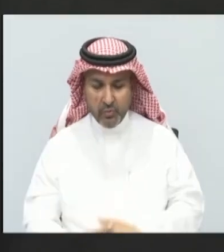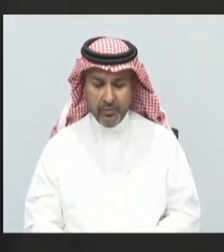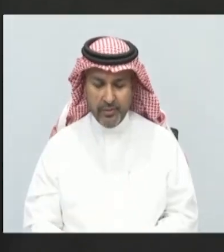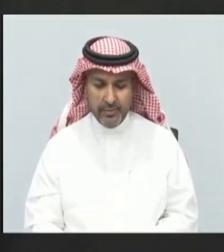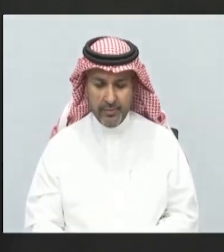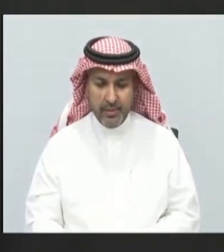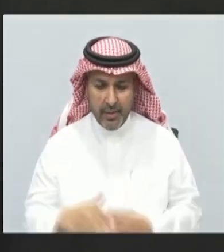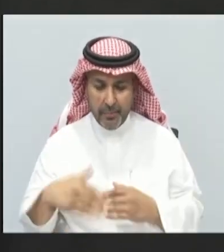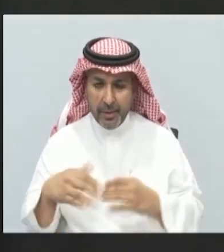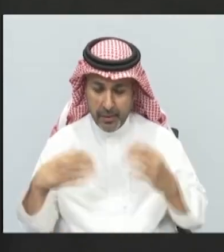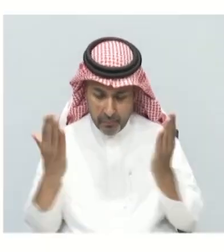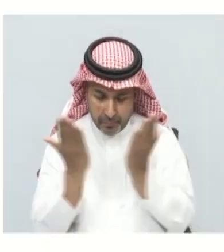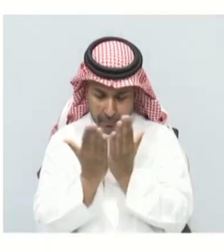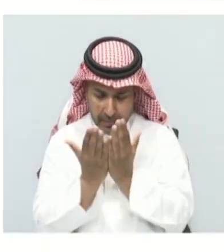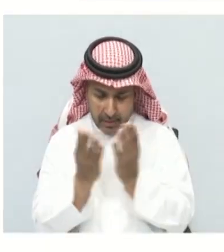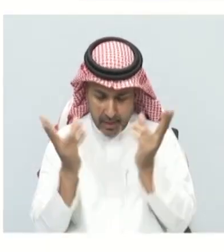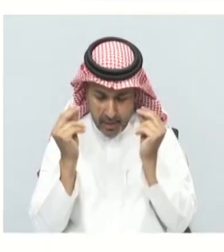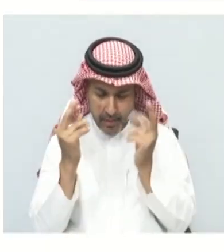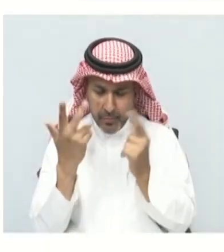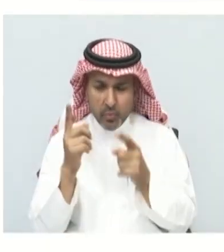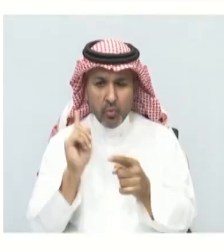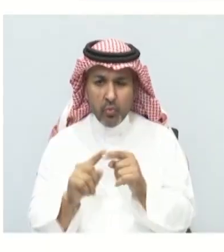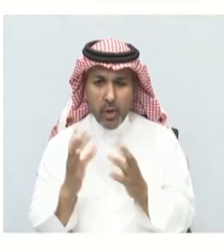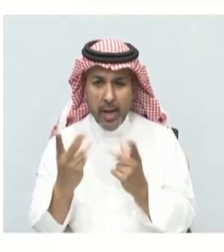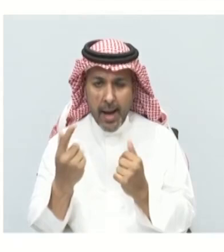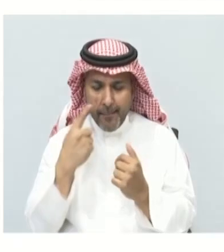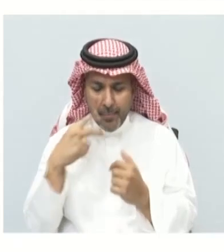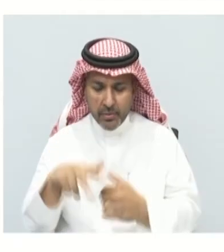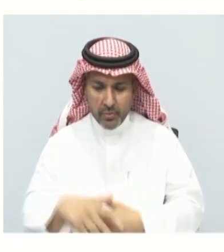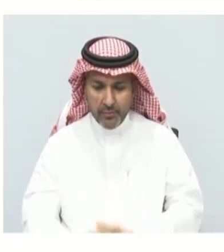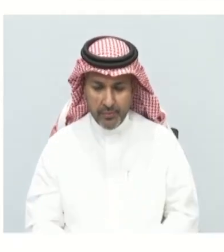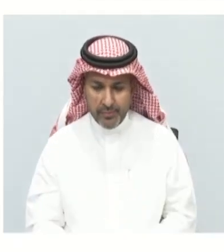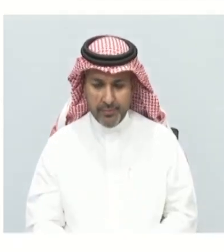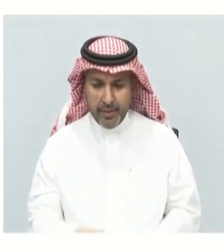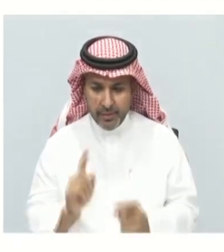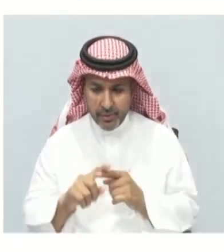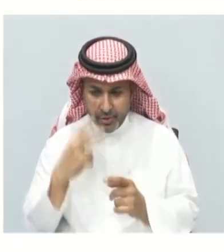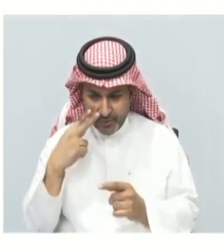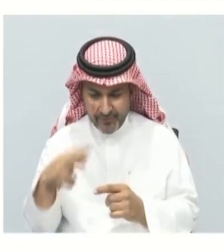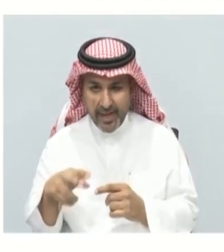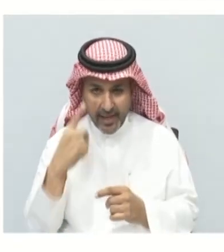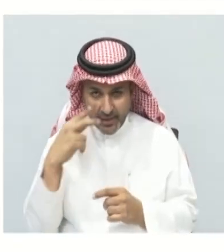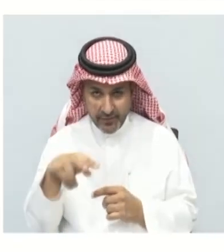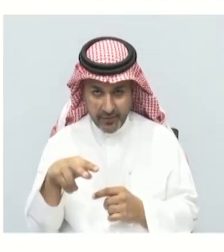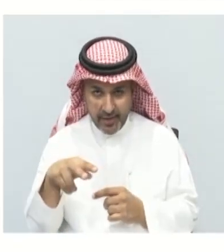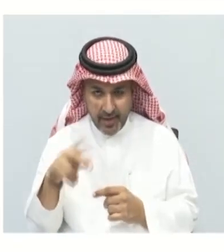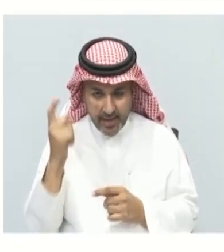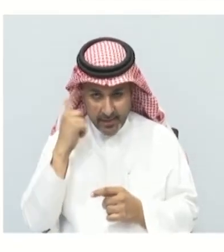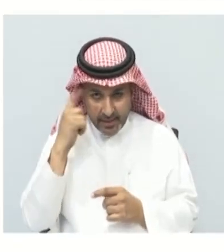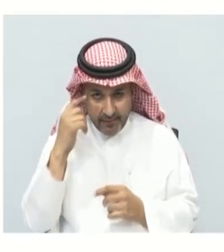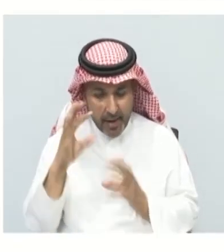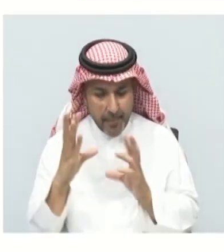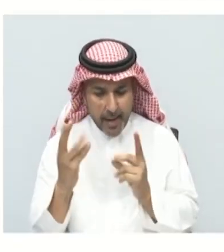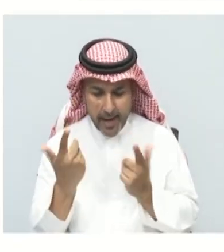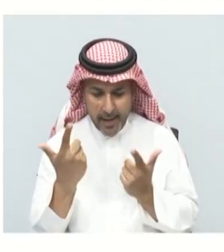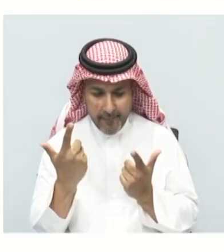من انواع الحركه دعنا نبدا الان في تجربتنا الاستهلاليه في هذا الفصل الذي سؤال التجربه ينص على هل